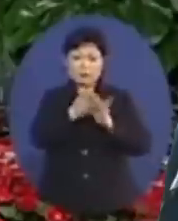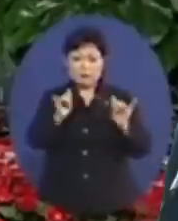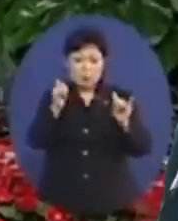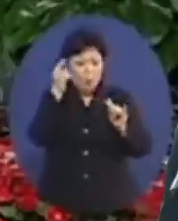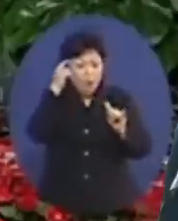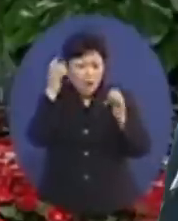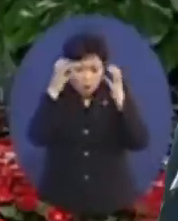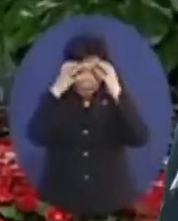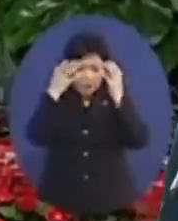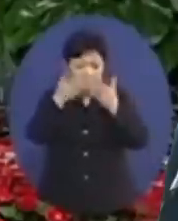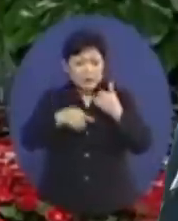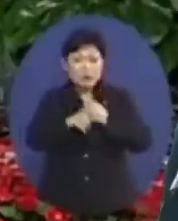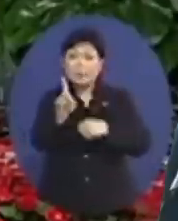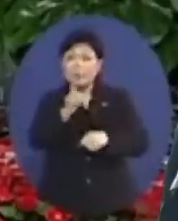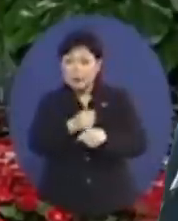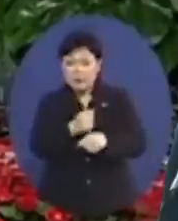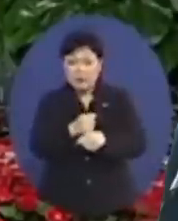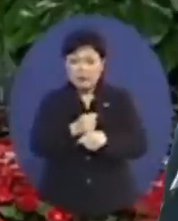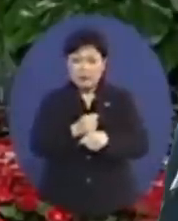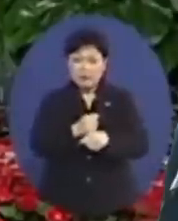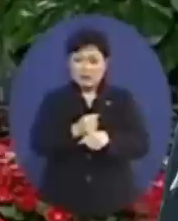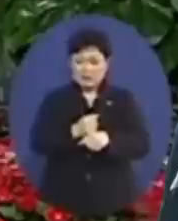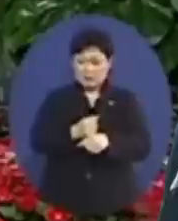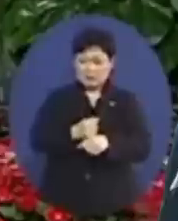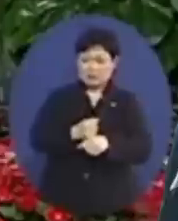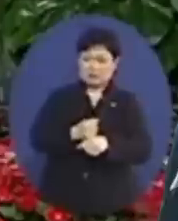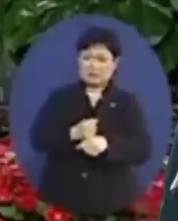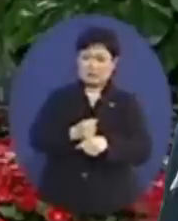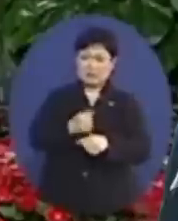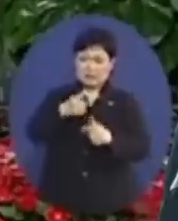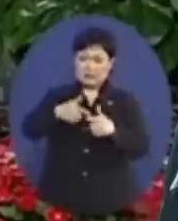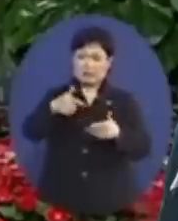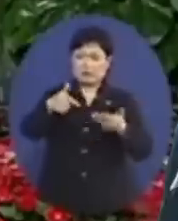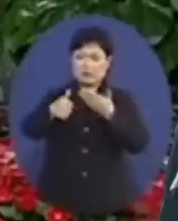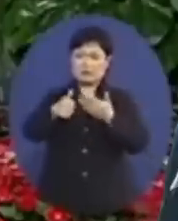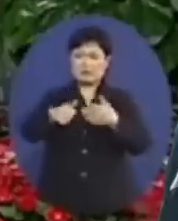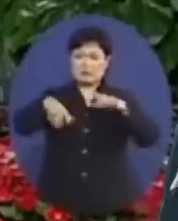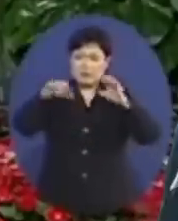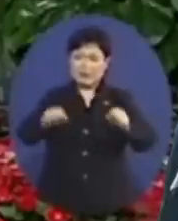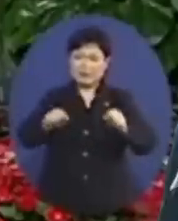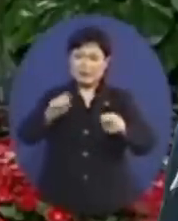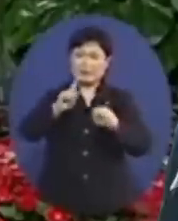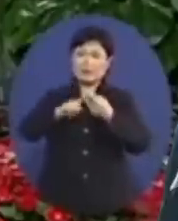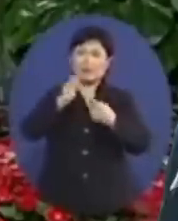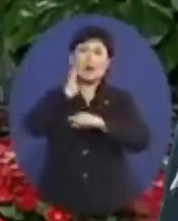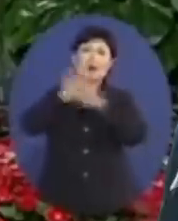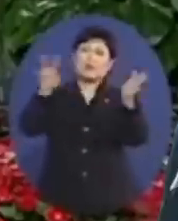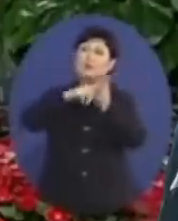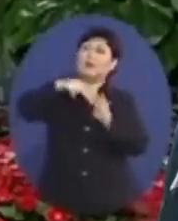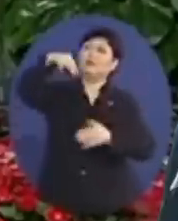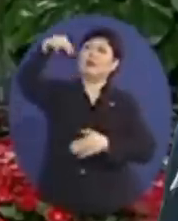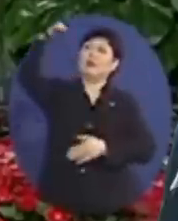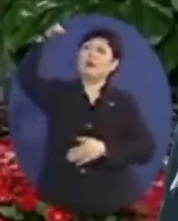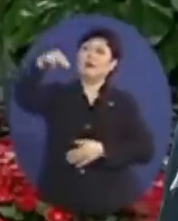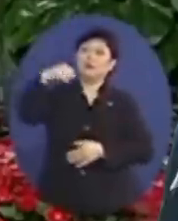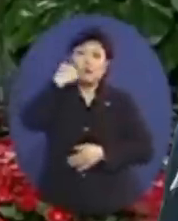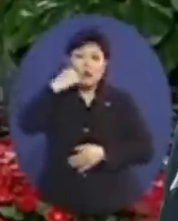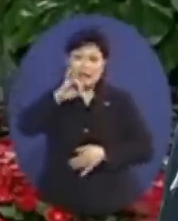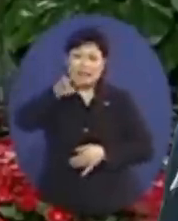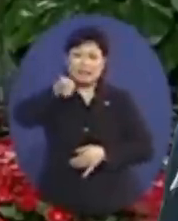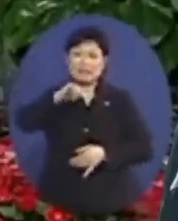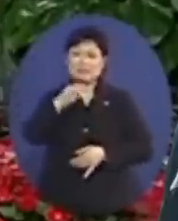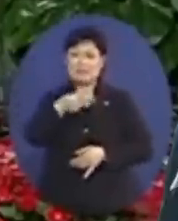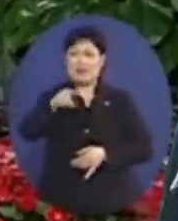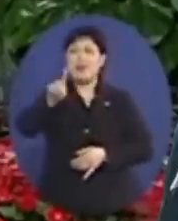고난받아요? 예수님은 하늘로 산채로 들려 올라갔습니다. 그런 말을 하더라고요. 근데 그분은